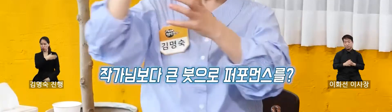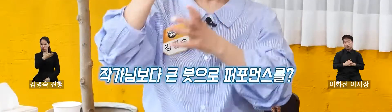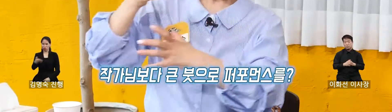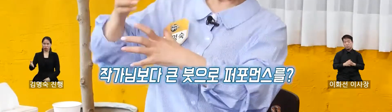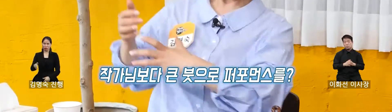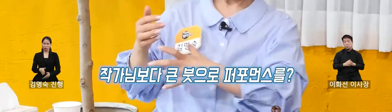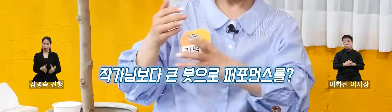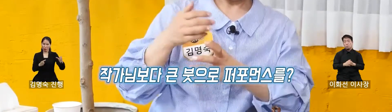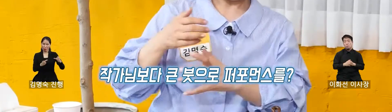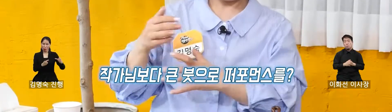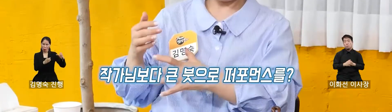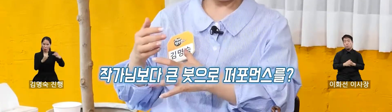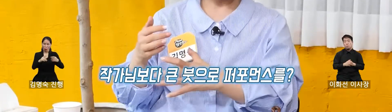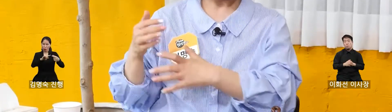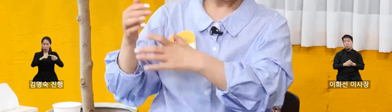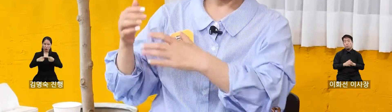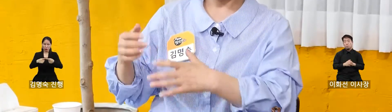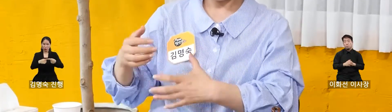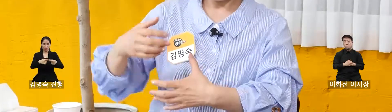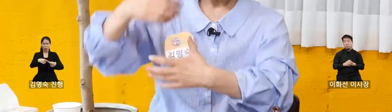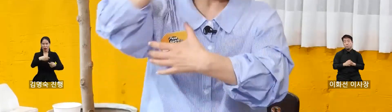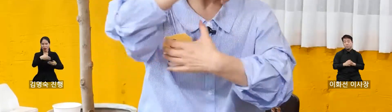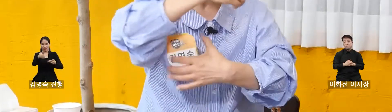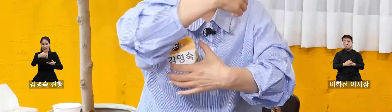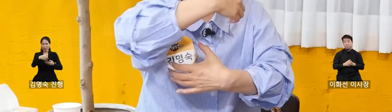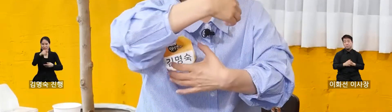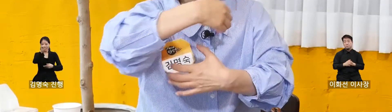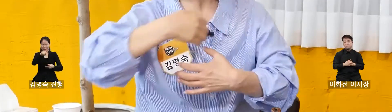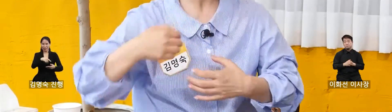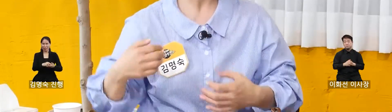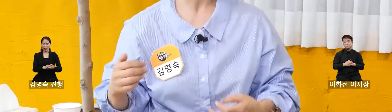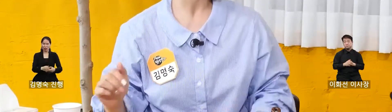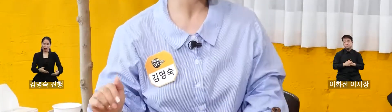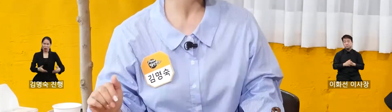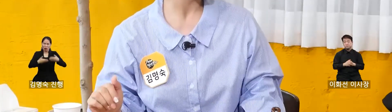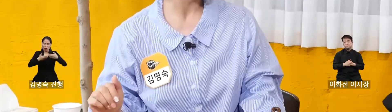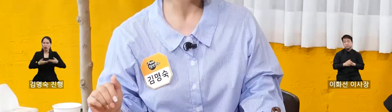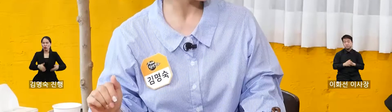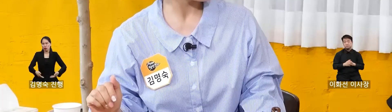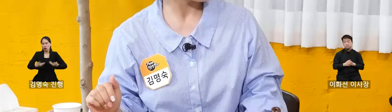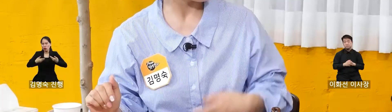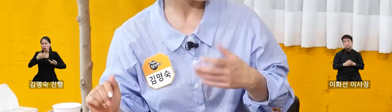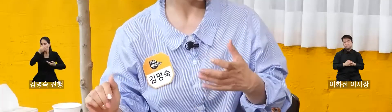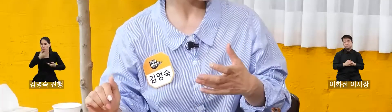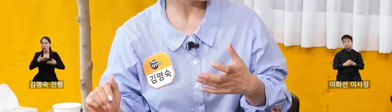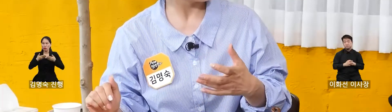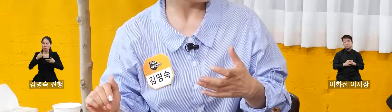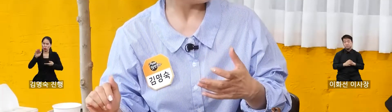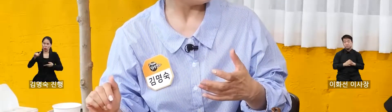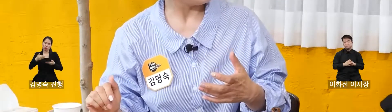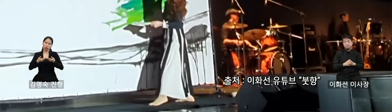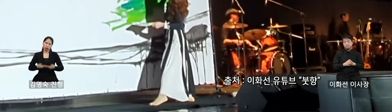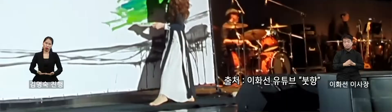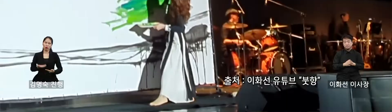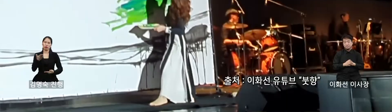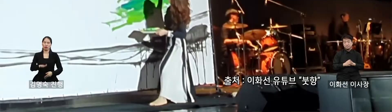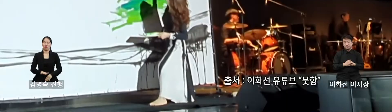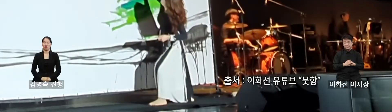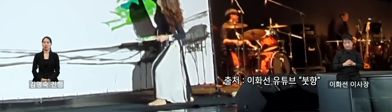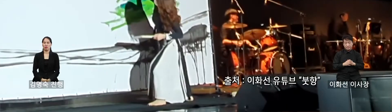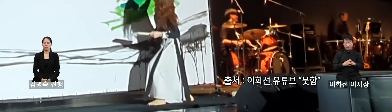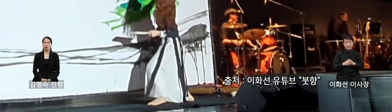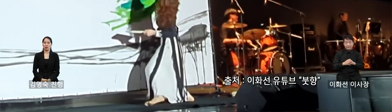그걸 들고 글씨를 그냥 들고 있기 자체도 힘들 것 같은데요. 이게